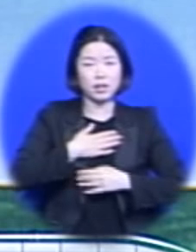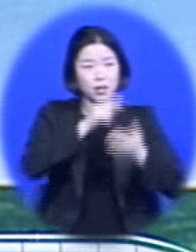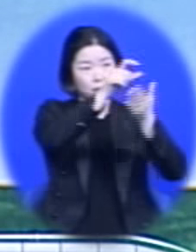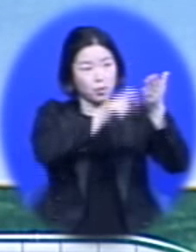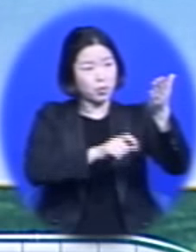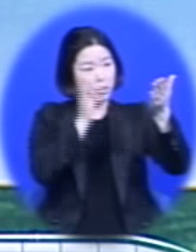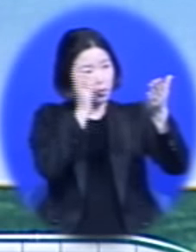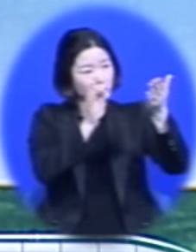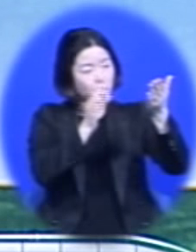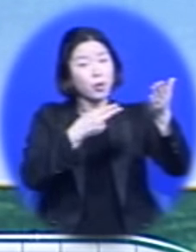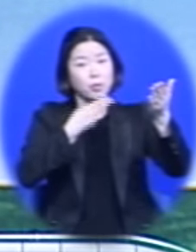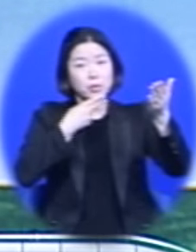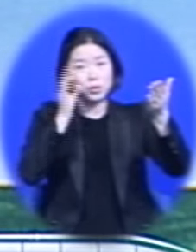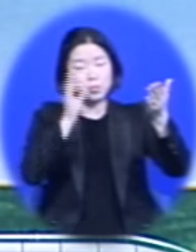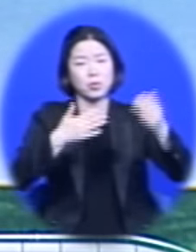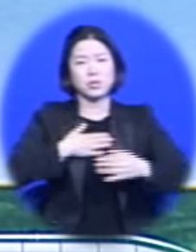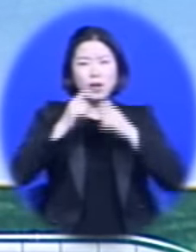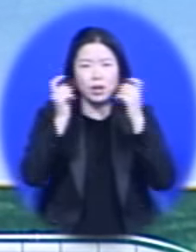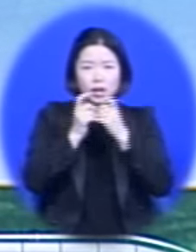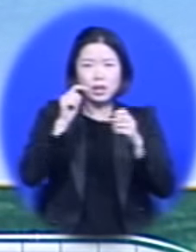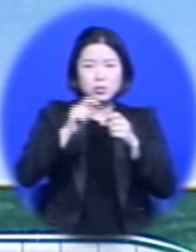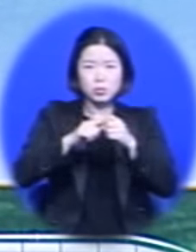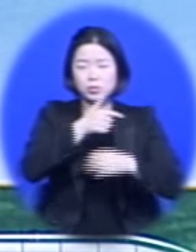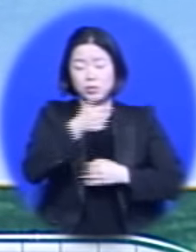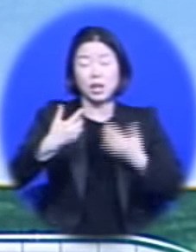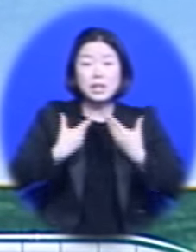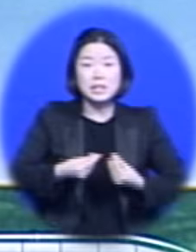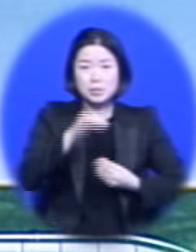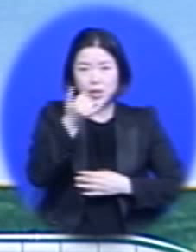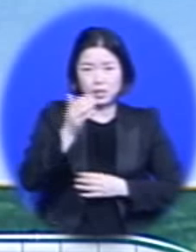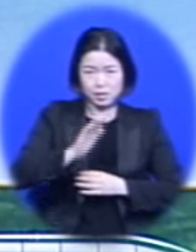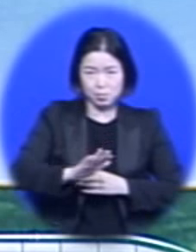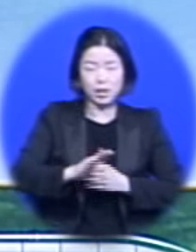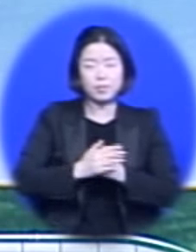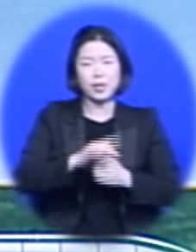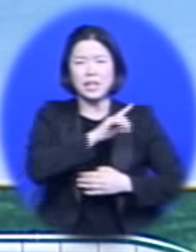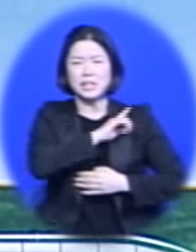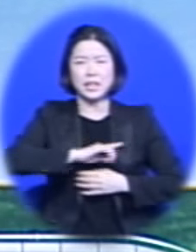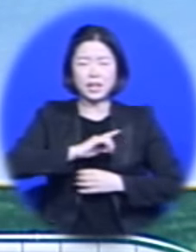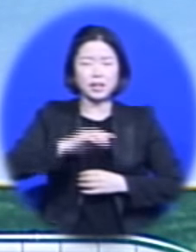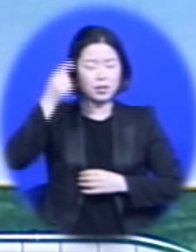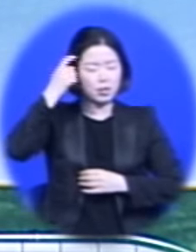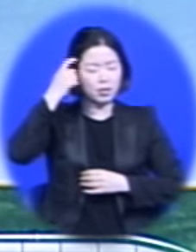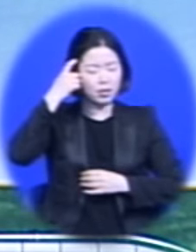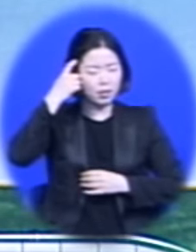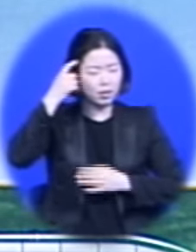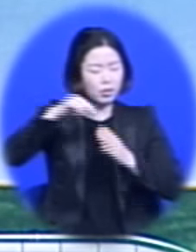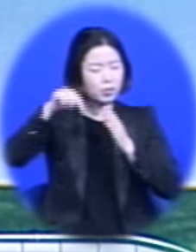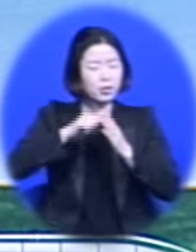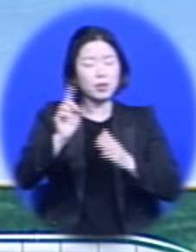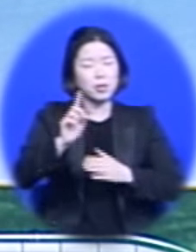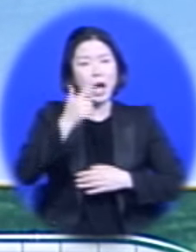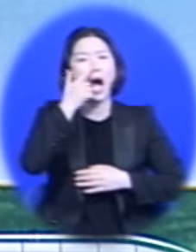없다는 것을 알고 저 개인적으로도 크게 실망을 했지만 가장 머리에 떠오르는 분이